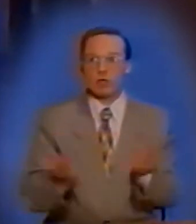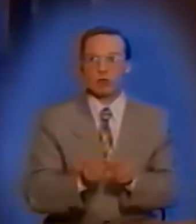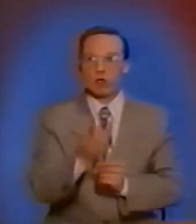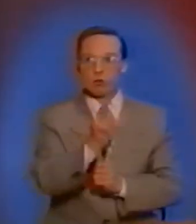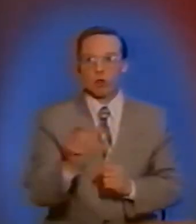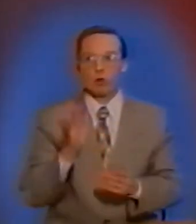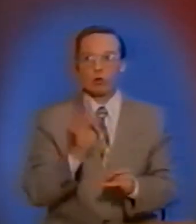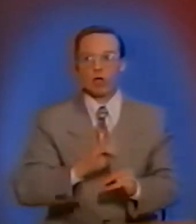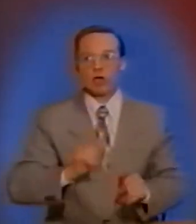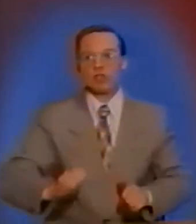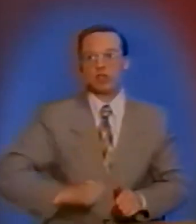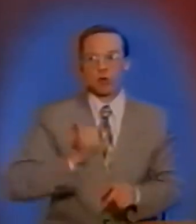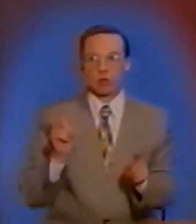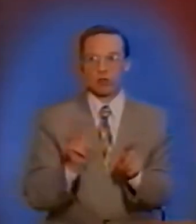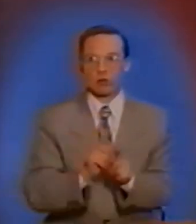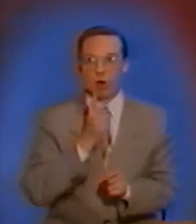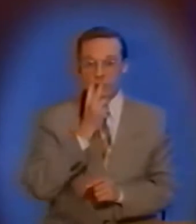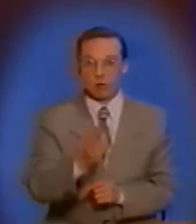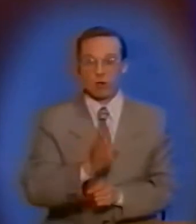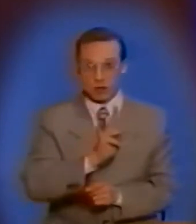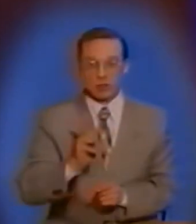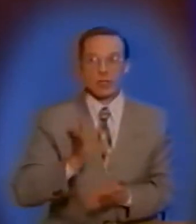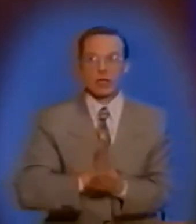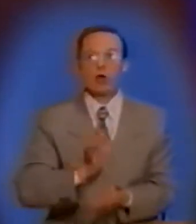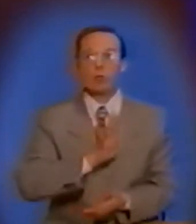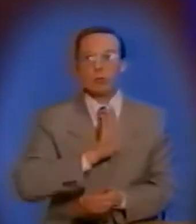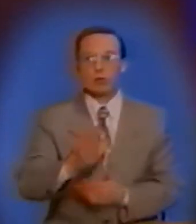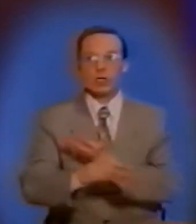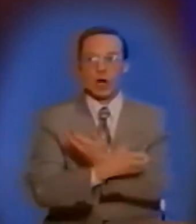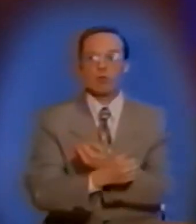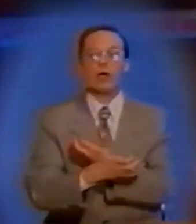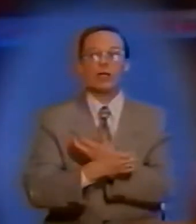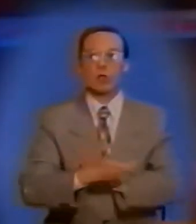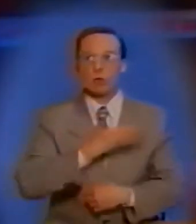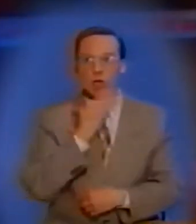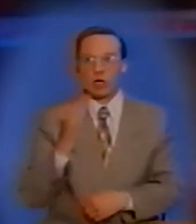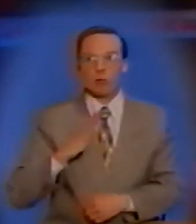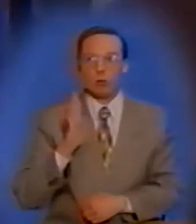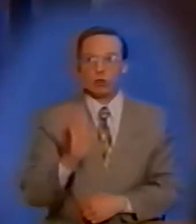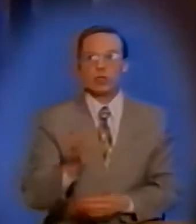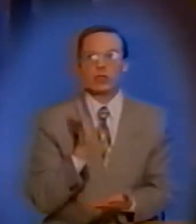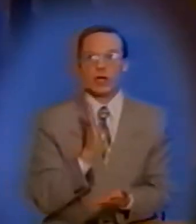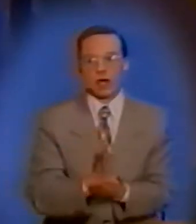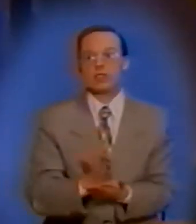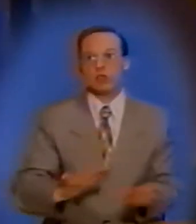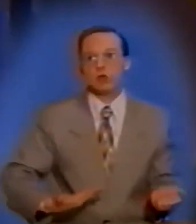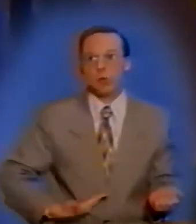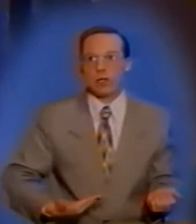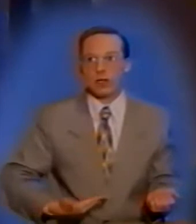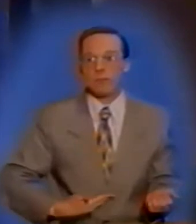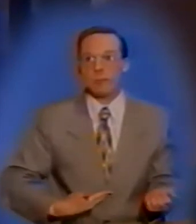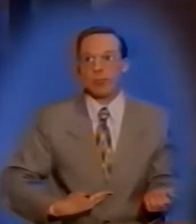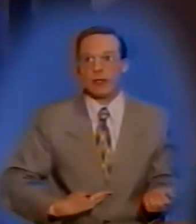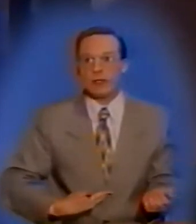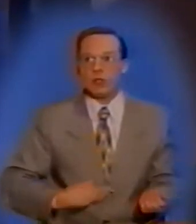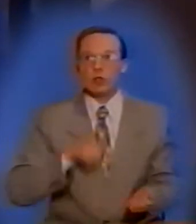būtent įsišaukiantis tuo atžvilgiu. O kas tai yra būti gėjumi? Gėjumi tai nėra būti, tai jau egzistuoja.